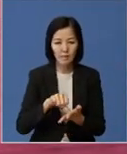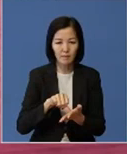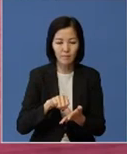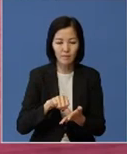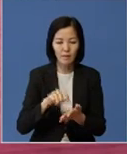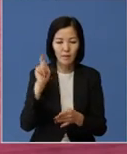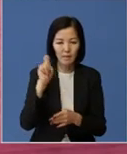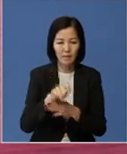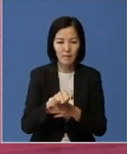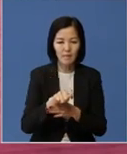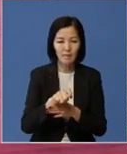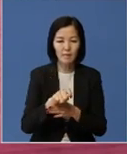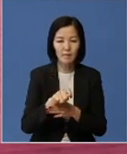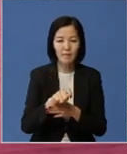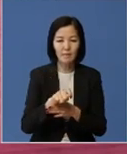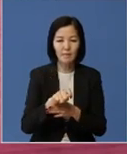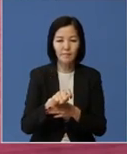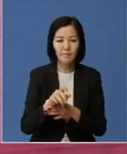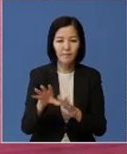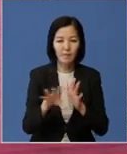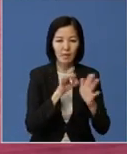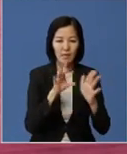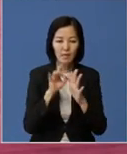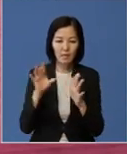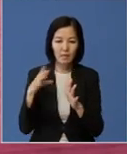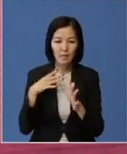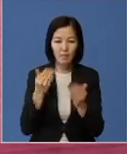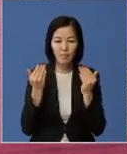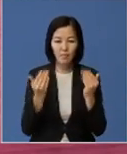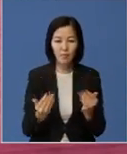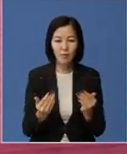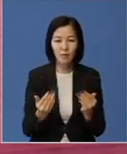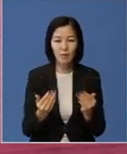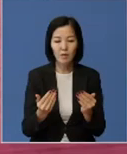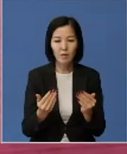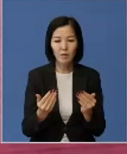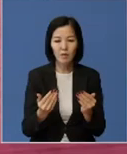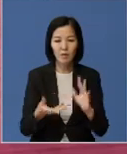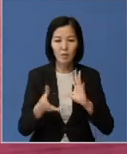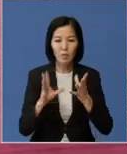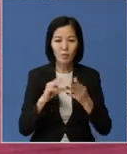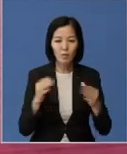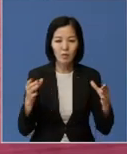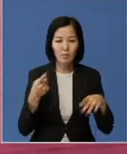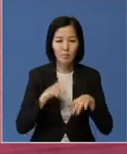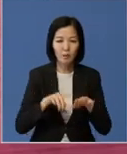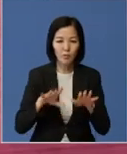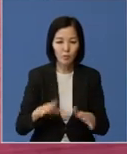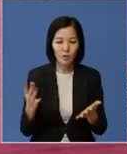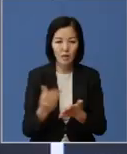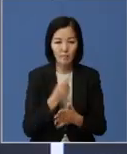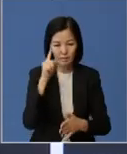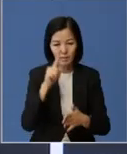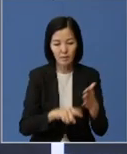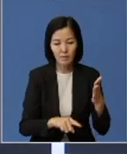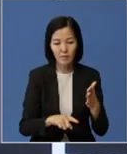келдік. Бәріміз іріктеліп, бүгін Құдай қаласа мен общий команда бірінші орын аламыз деген ойдамыз.